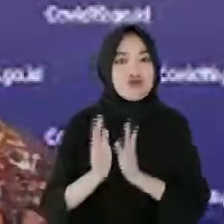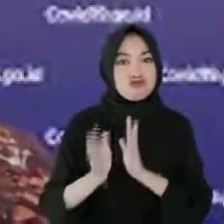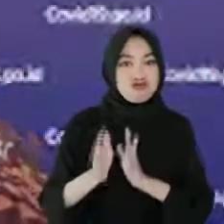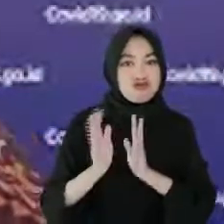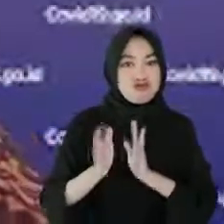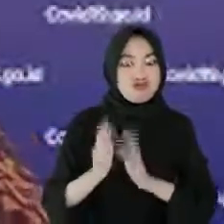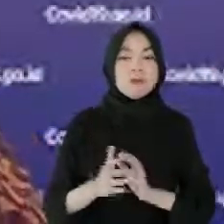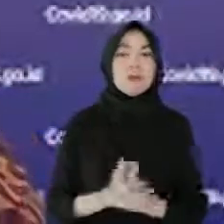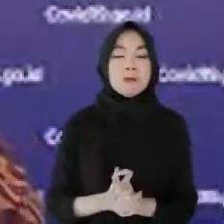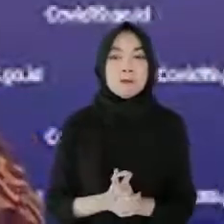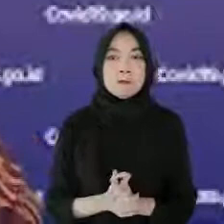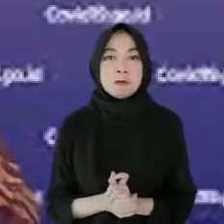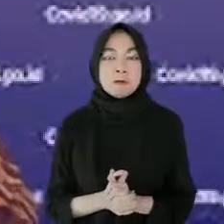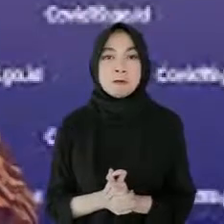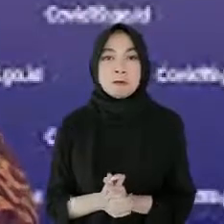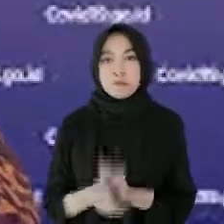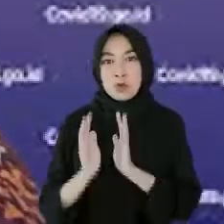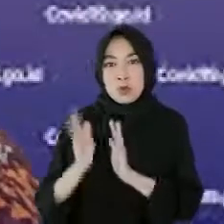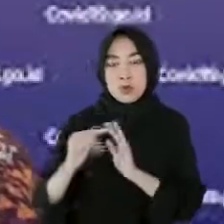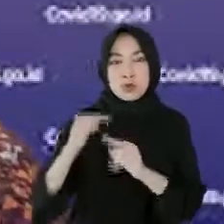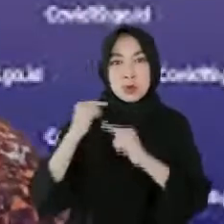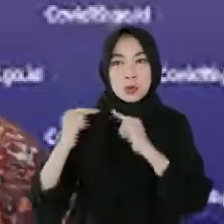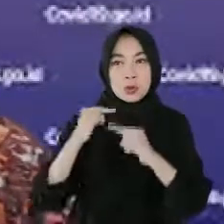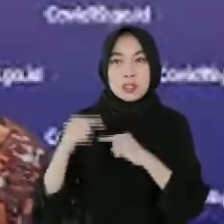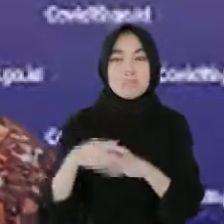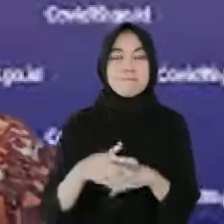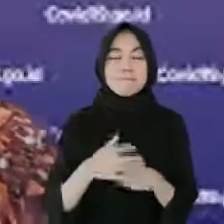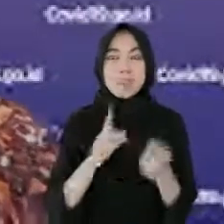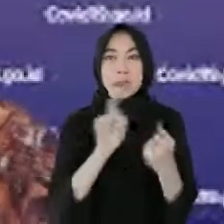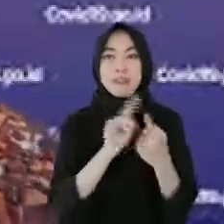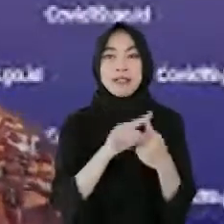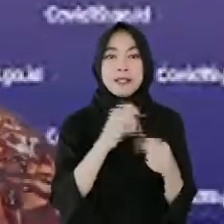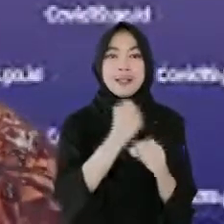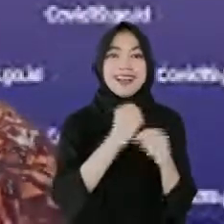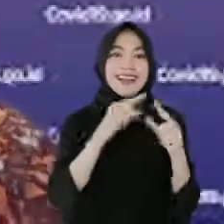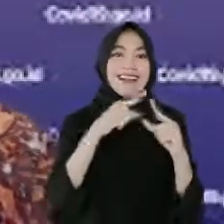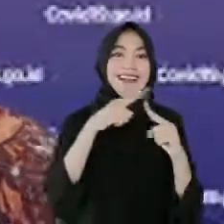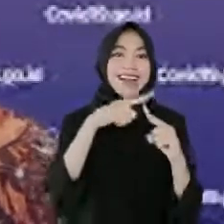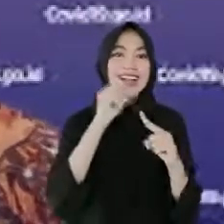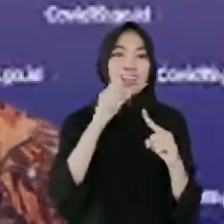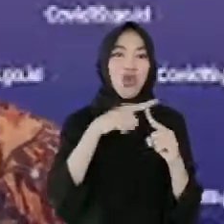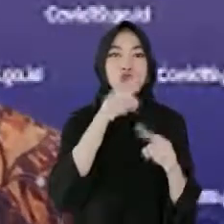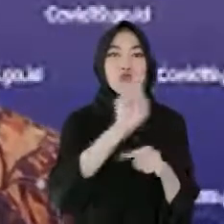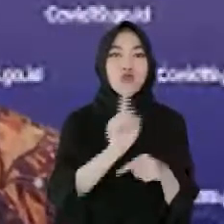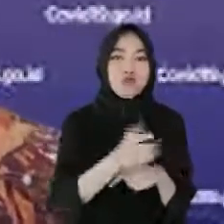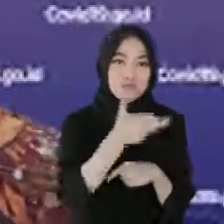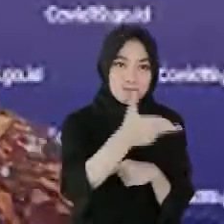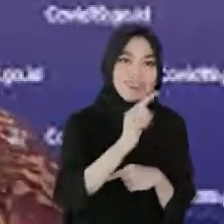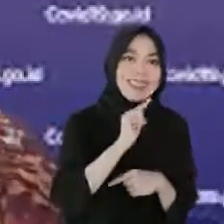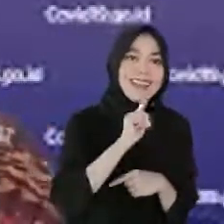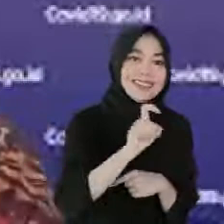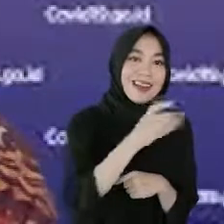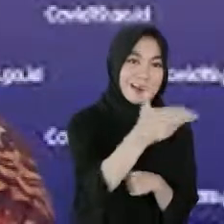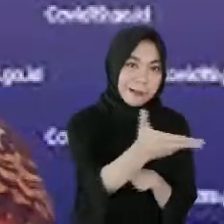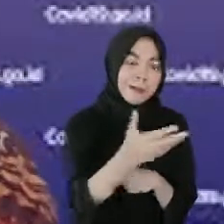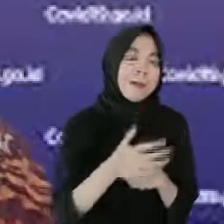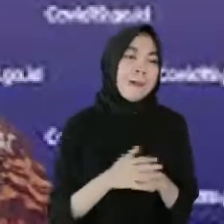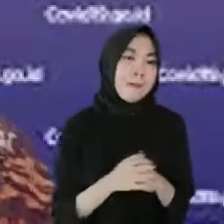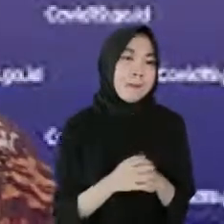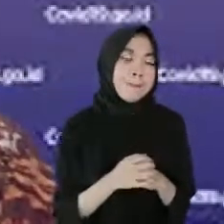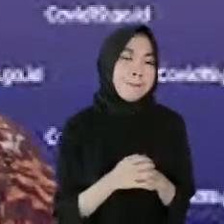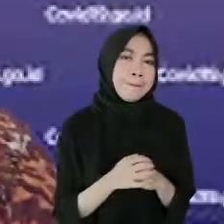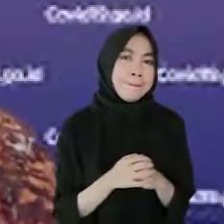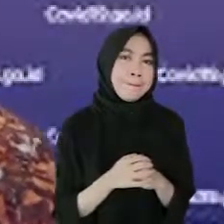kasih Pak Soni saya akan pertama-tama akan bertanya kepada Pak Gatot ta Gatot langsung saja dapat dijelaskan